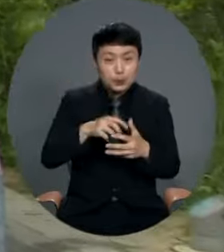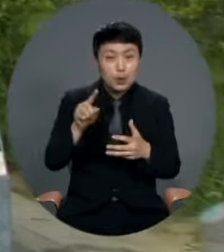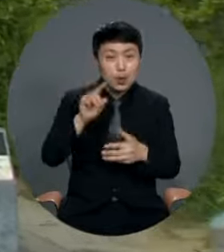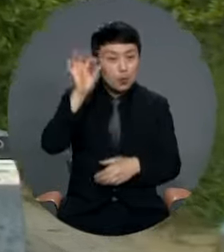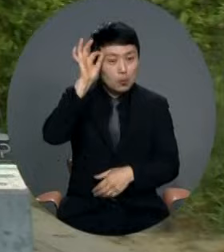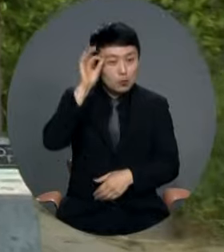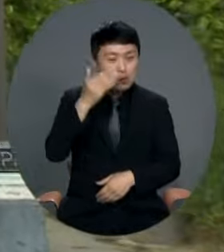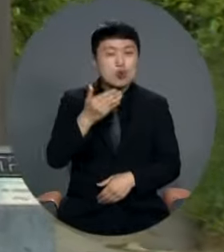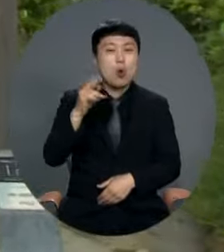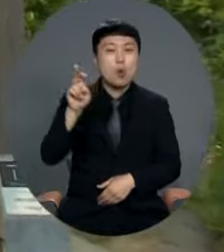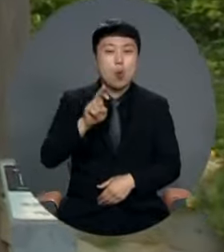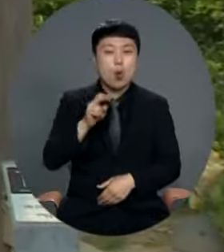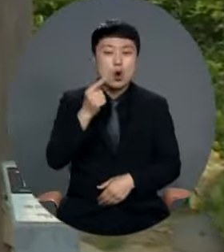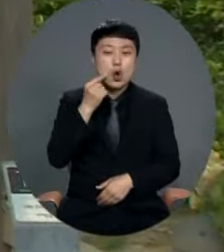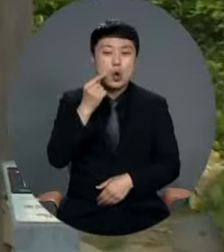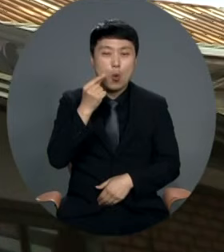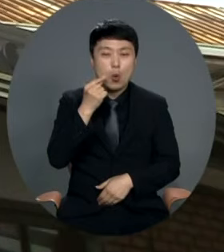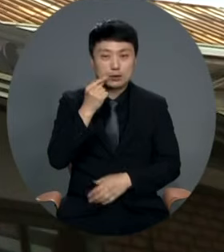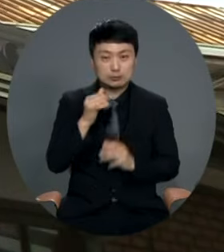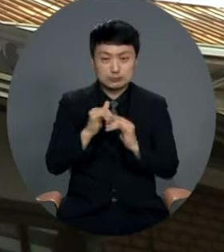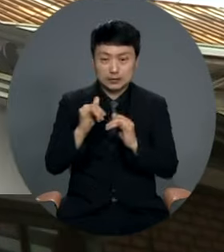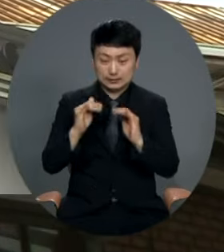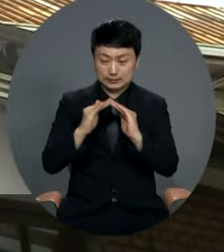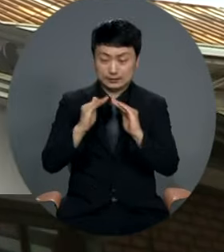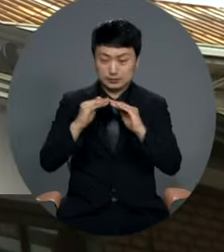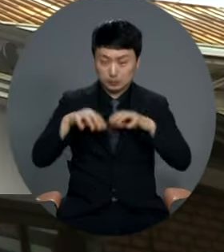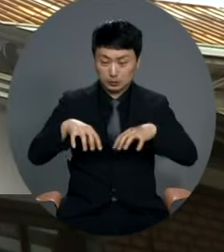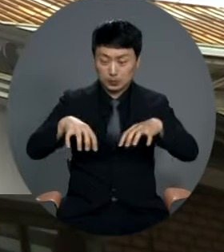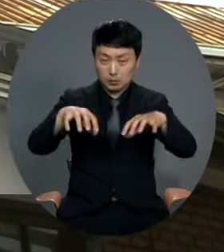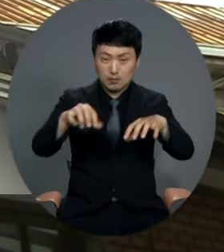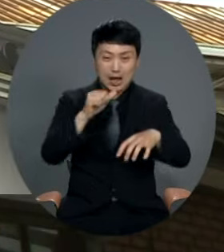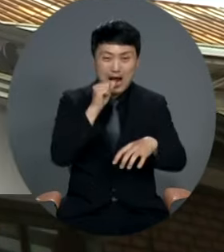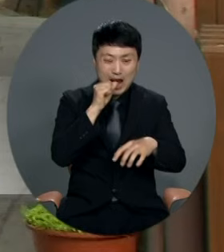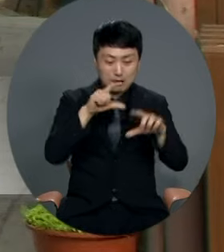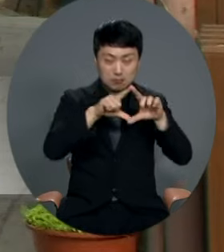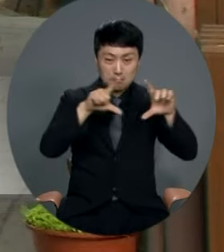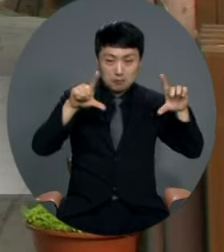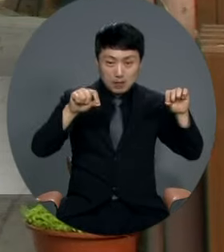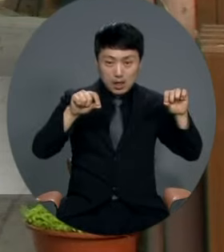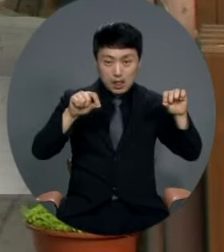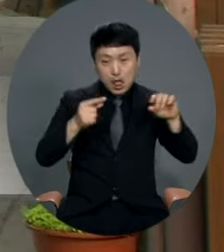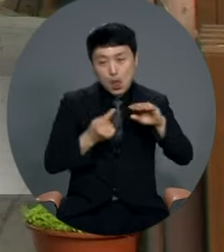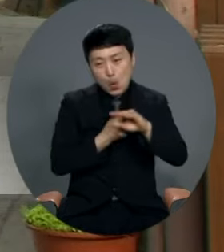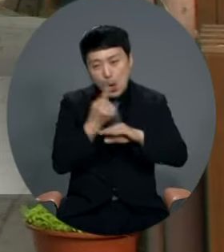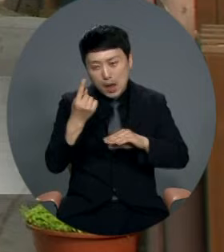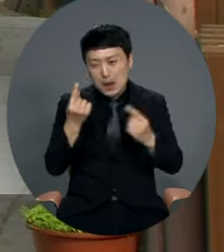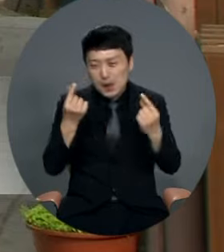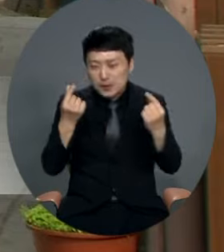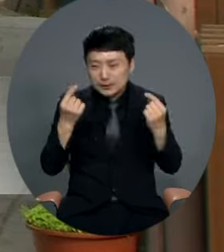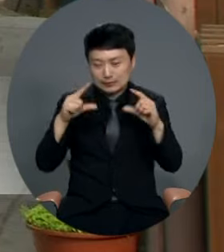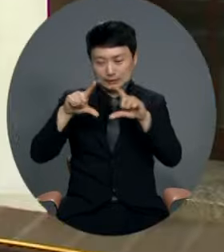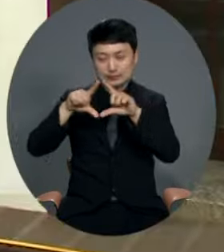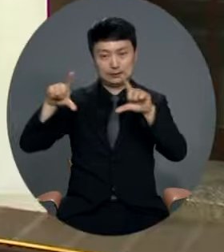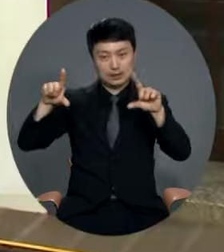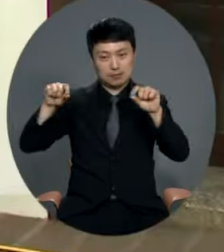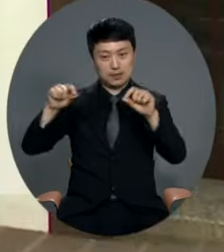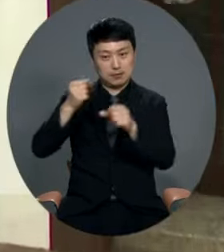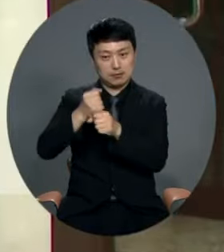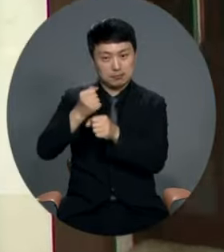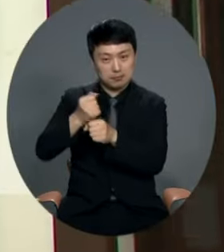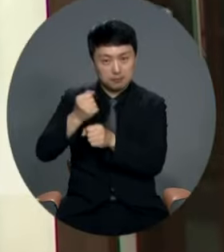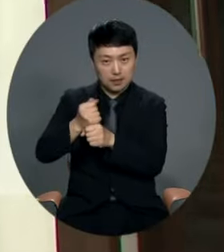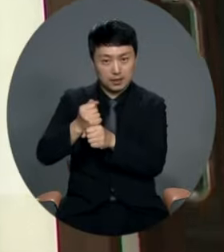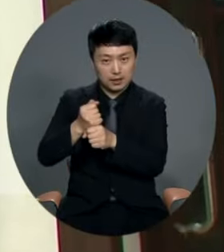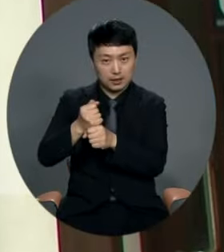포항 구룡포 일본인 가옥 거리인데요. 양철로 만든 기존 간판 옆에 비슷한 느낌의 돌출 간판을 설치하거나